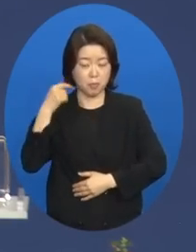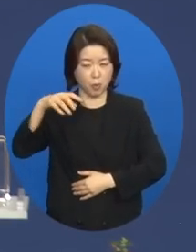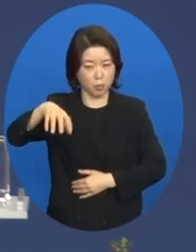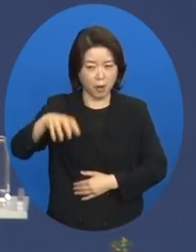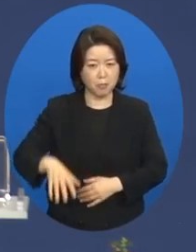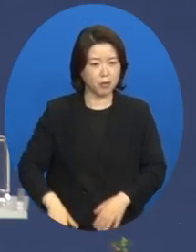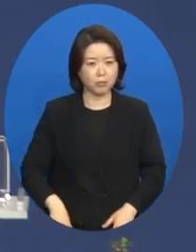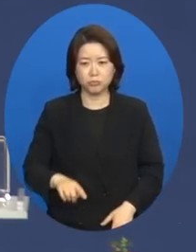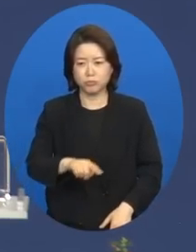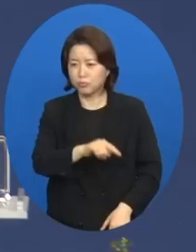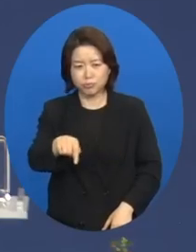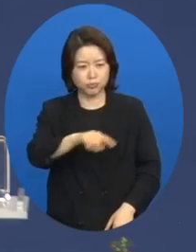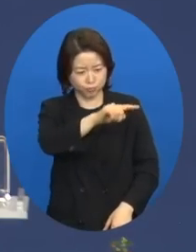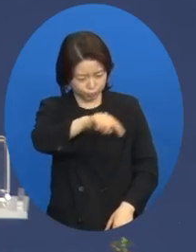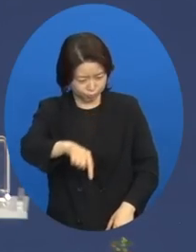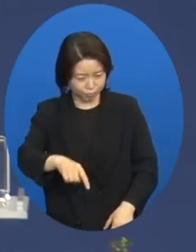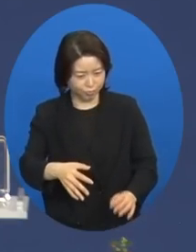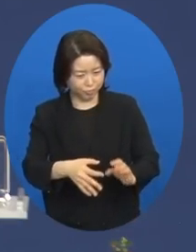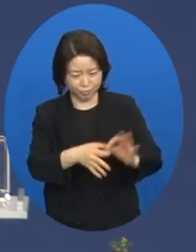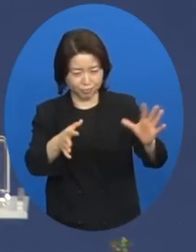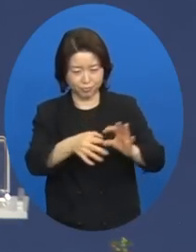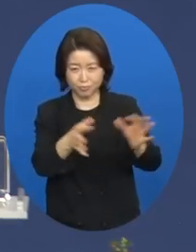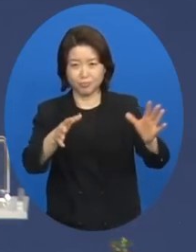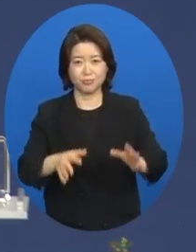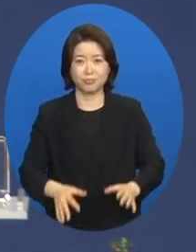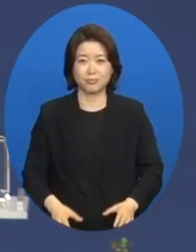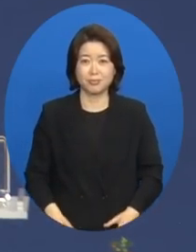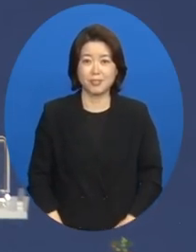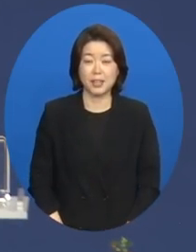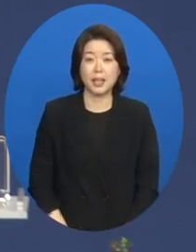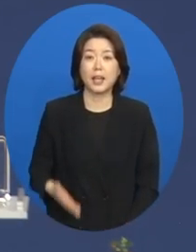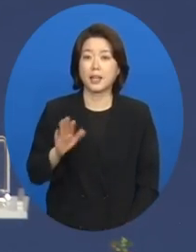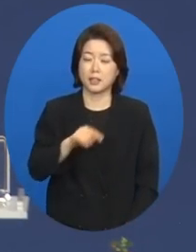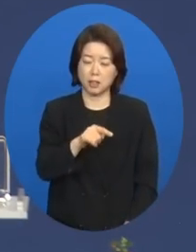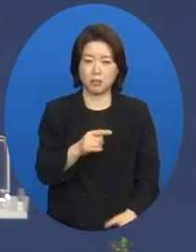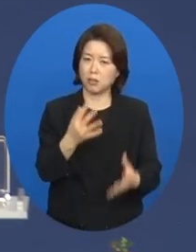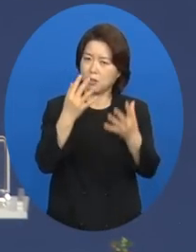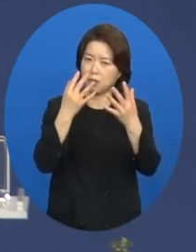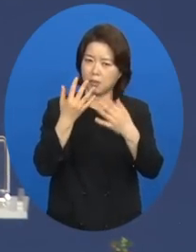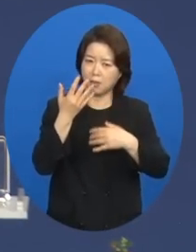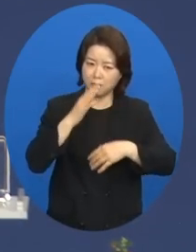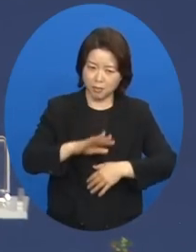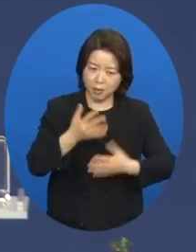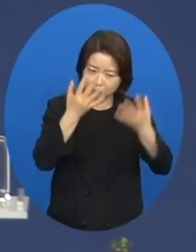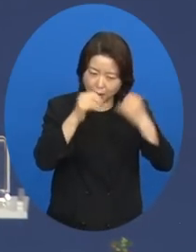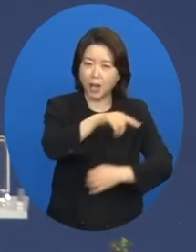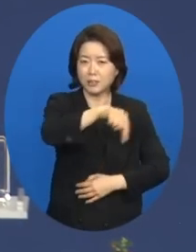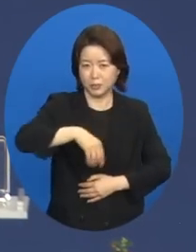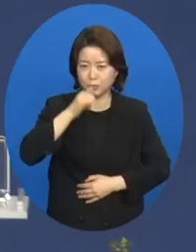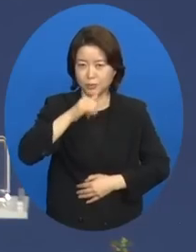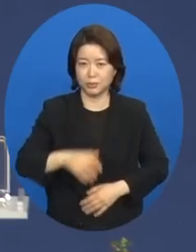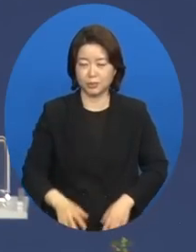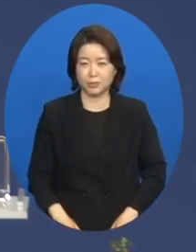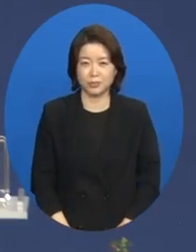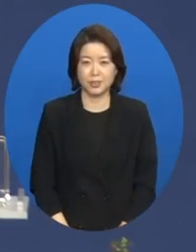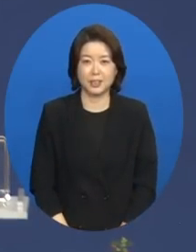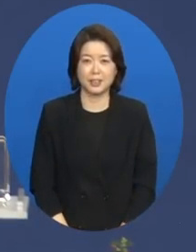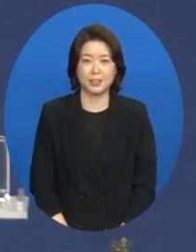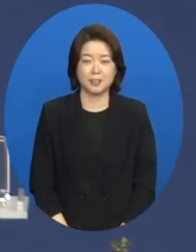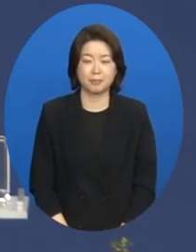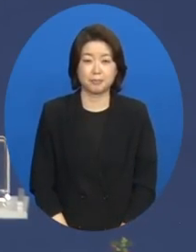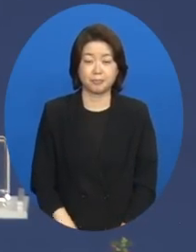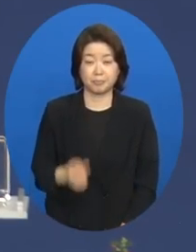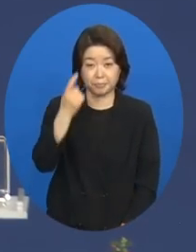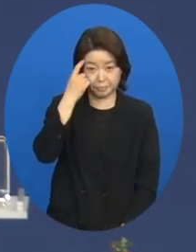그런 게 들어설 자리가 사실은 없어요. 근데 그게 의외로 많다는 게 정말 재밌는 거예요. 어쨌든 그